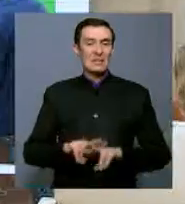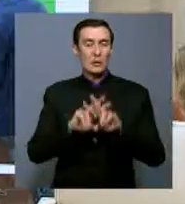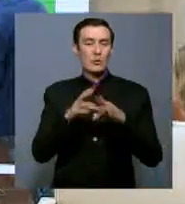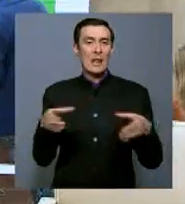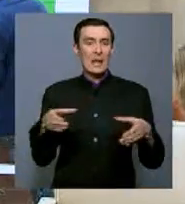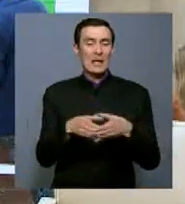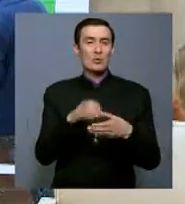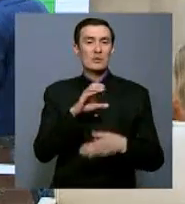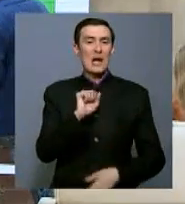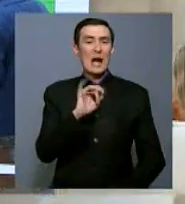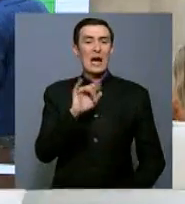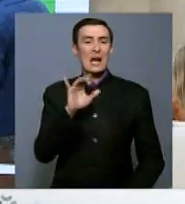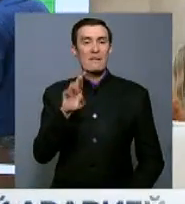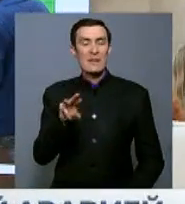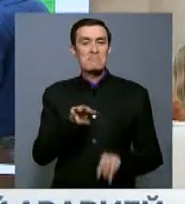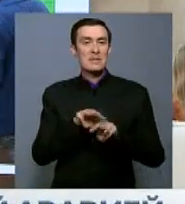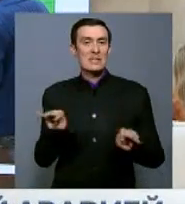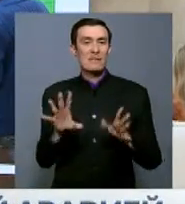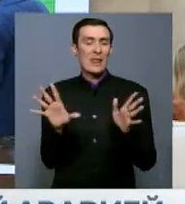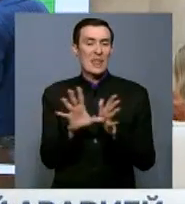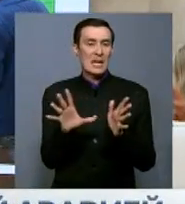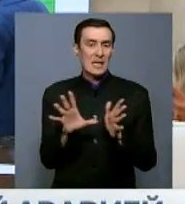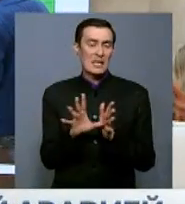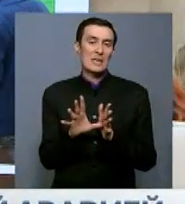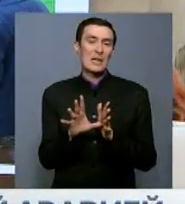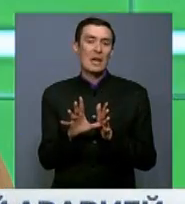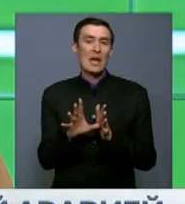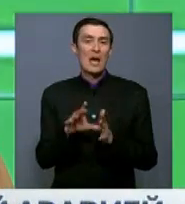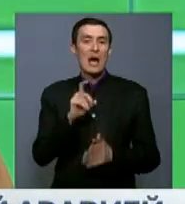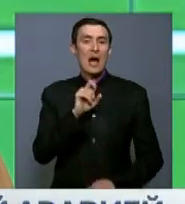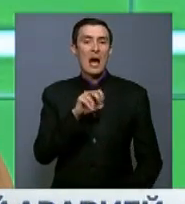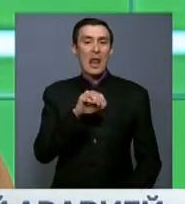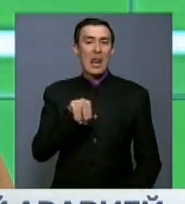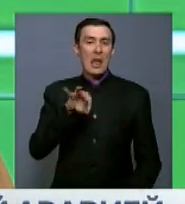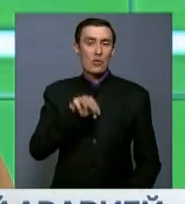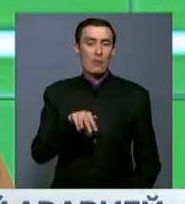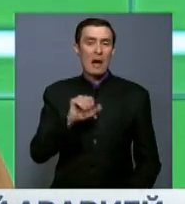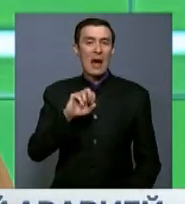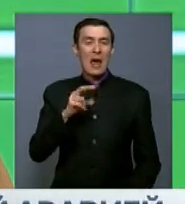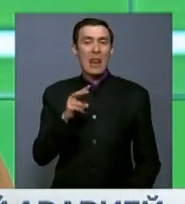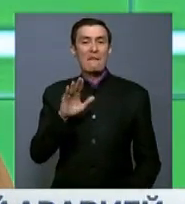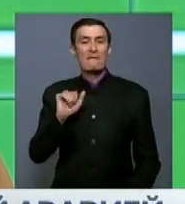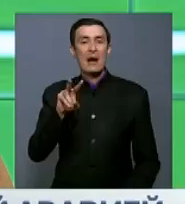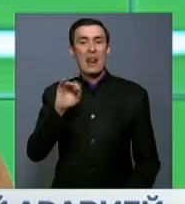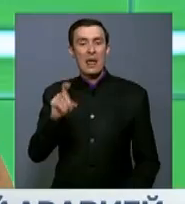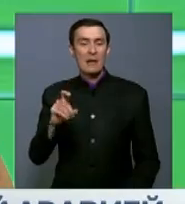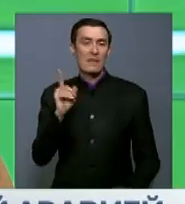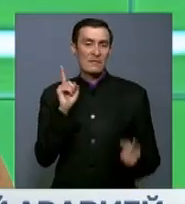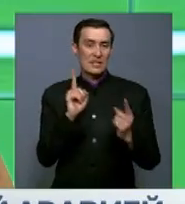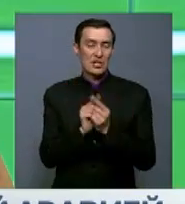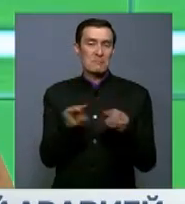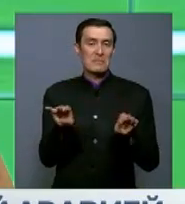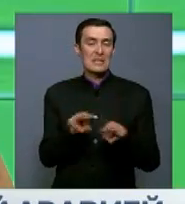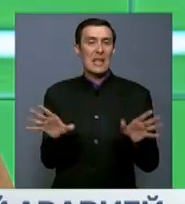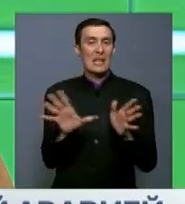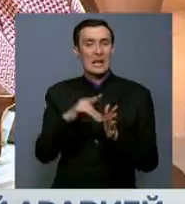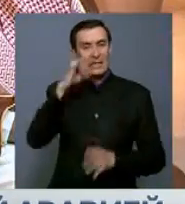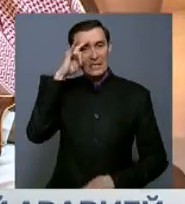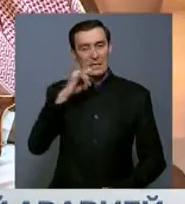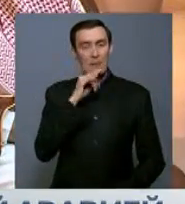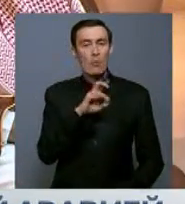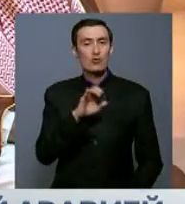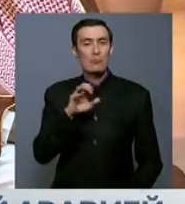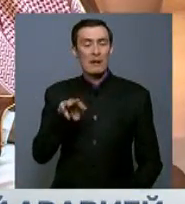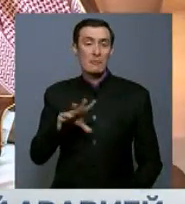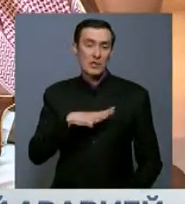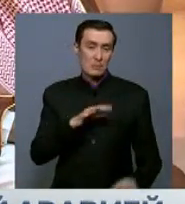Саудовской Аравии во главе с министром энергетики, промышленности и минеральных ресурсов Халедом Аль-Фалехом. На встрече с министром энергетики Казахстана Канатом